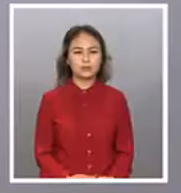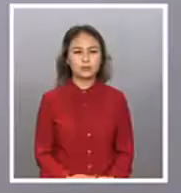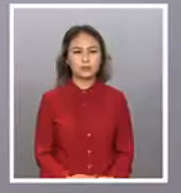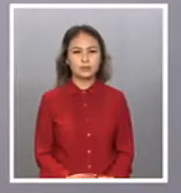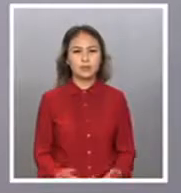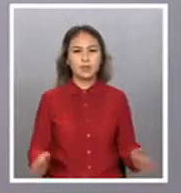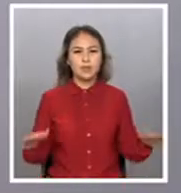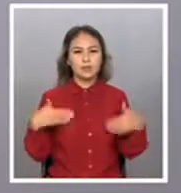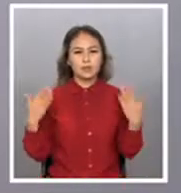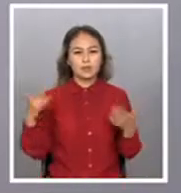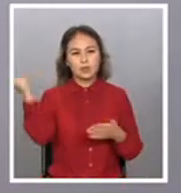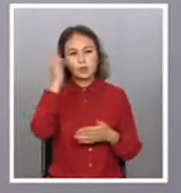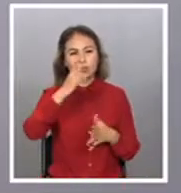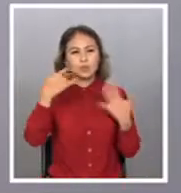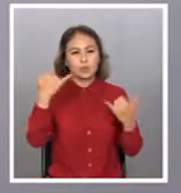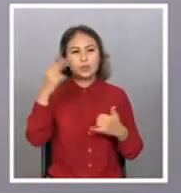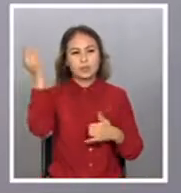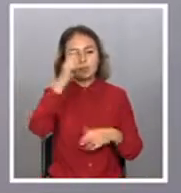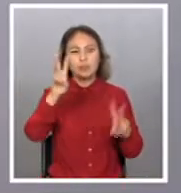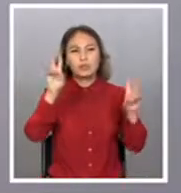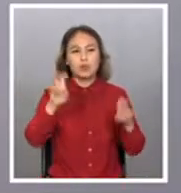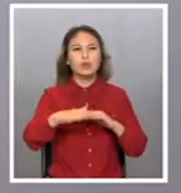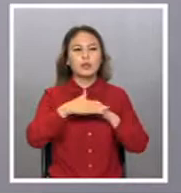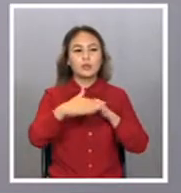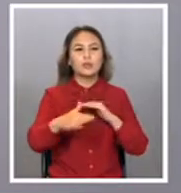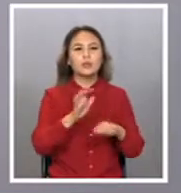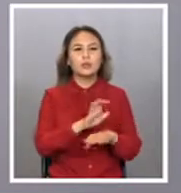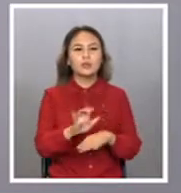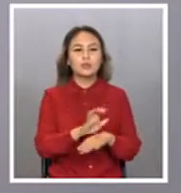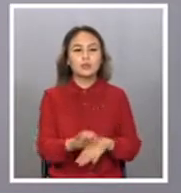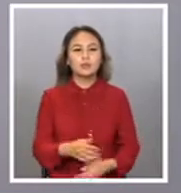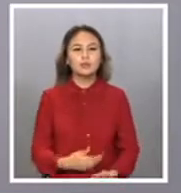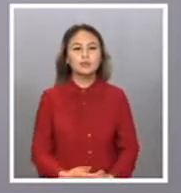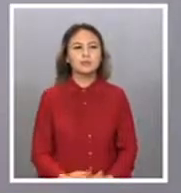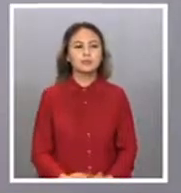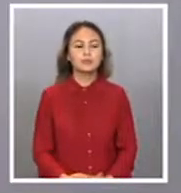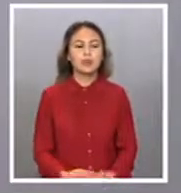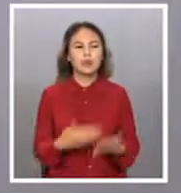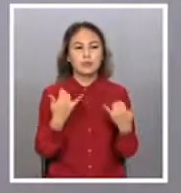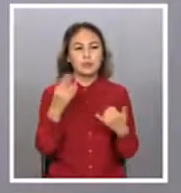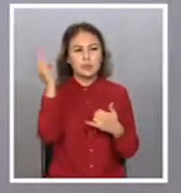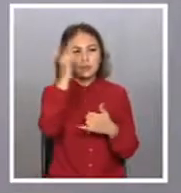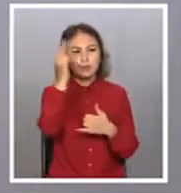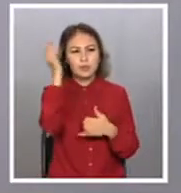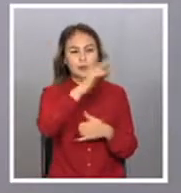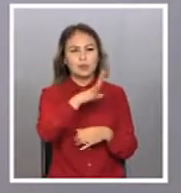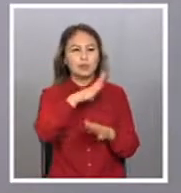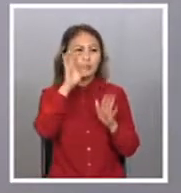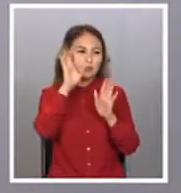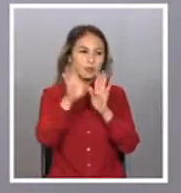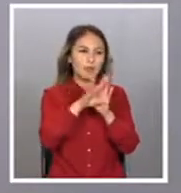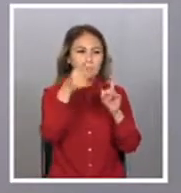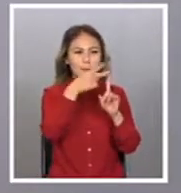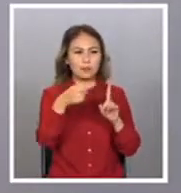Сәлеметсіздер ме оқушылар? Бүгінгі сабағымыздың тақырыбы отандық өнімдер. Бүгінгі сабақта тыңдалған